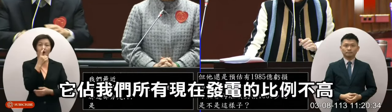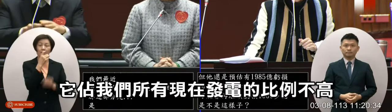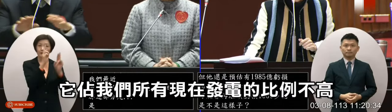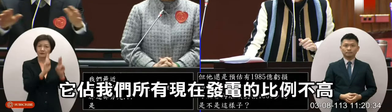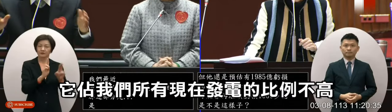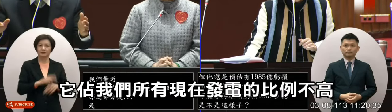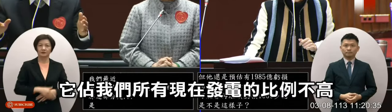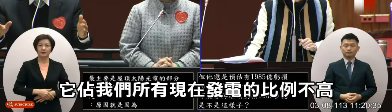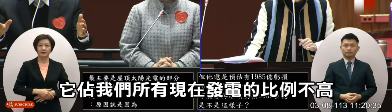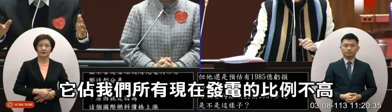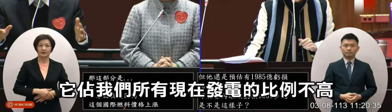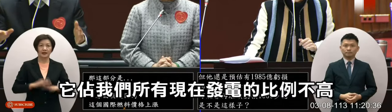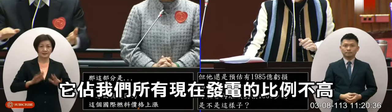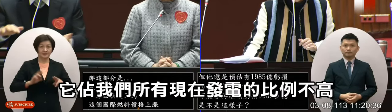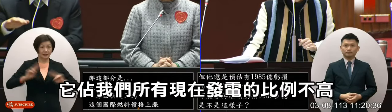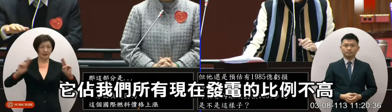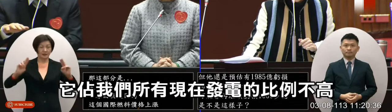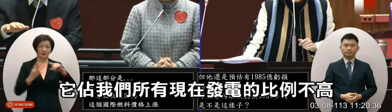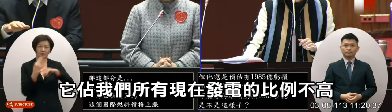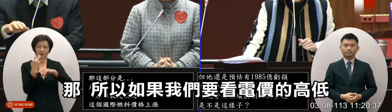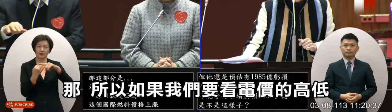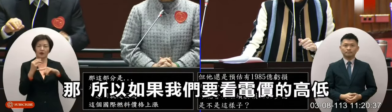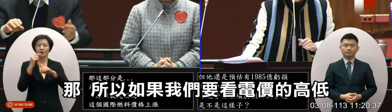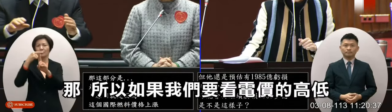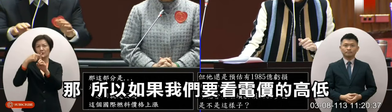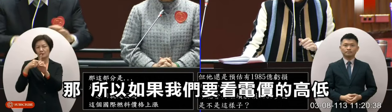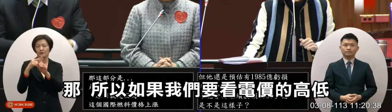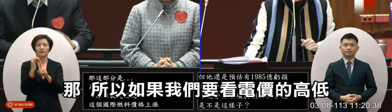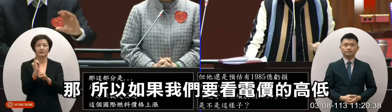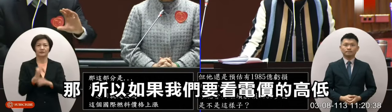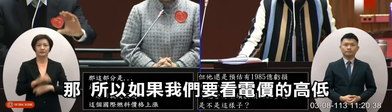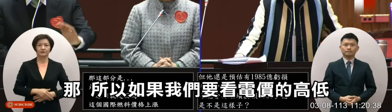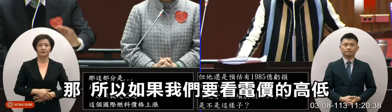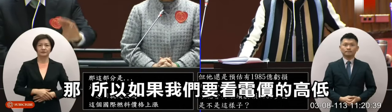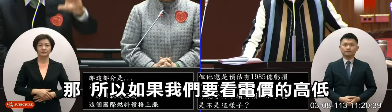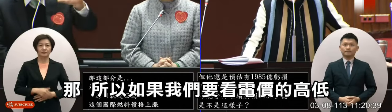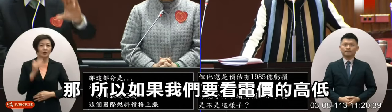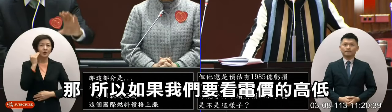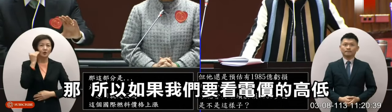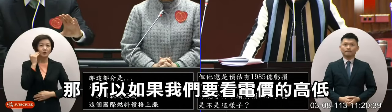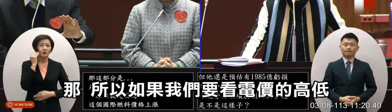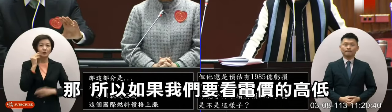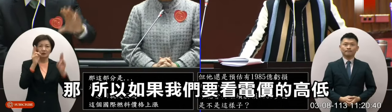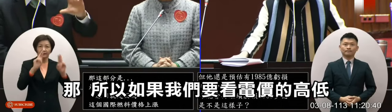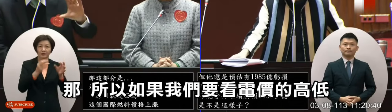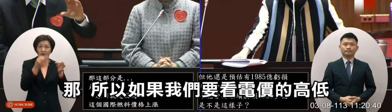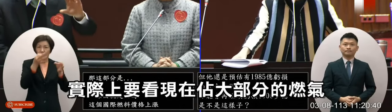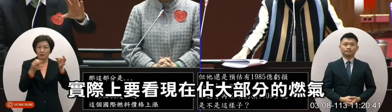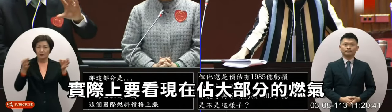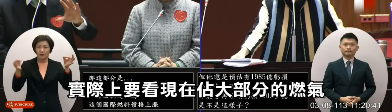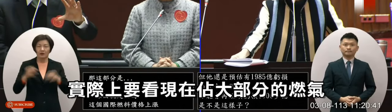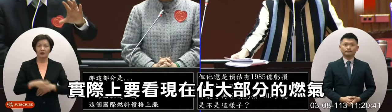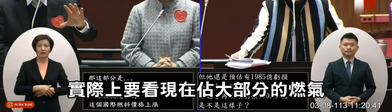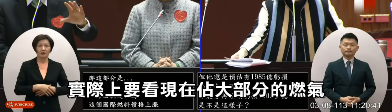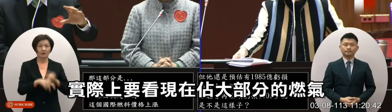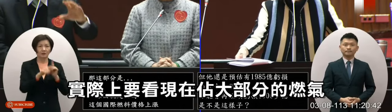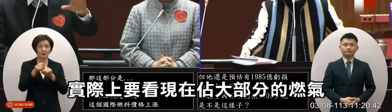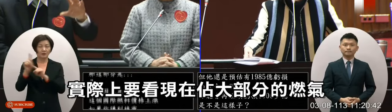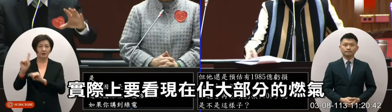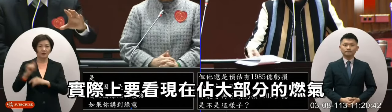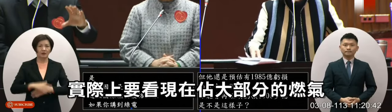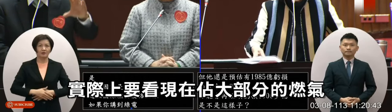它占我们所有现在发电的比例不高，那所以呢，如果我们要看电价的高低呢，实际上要看